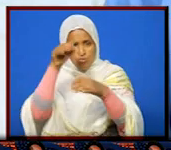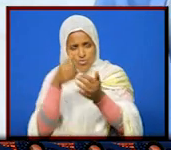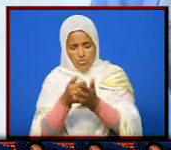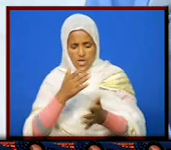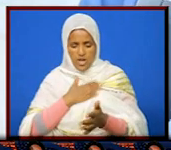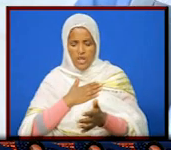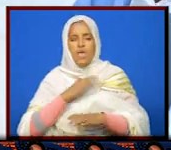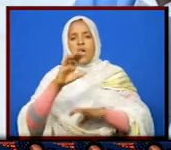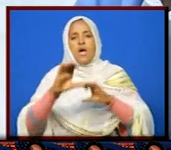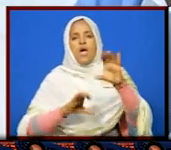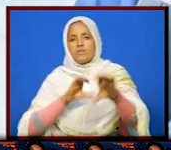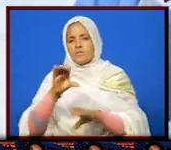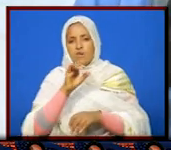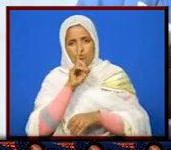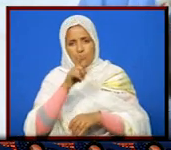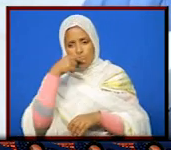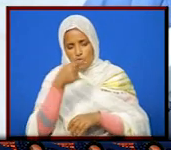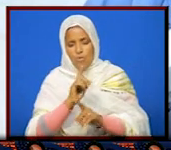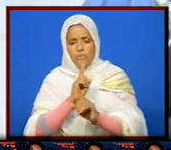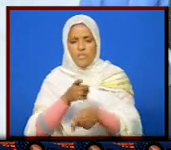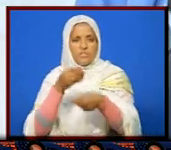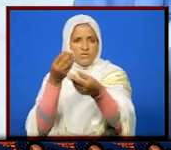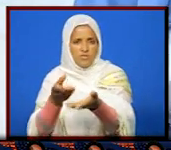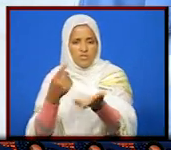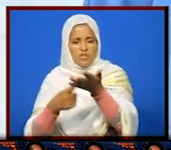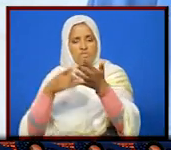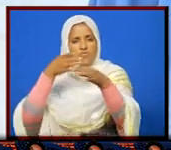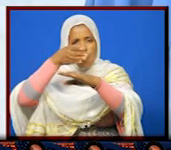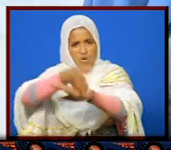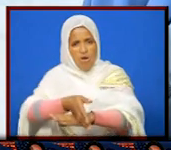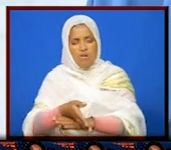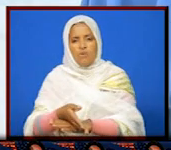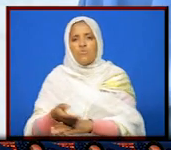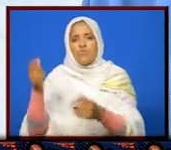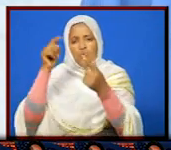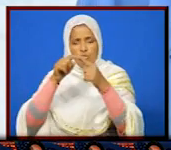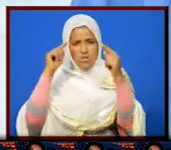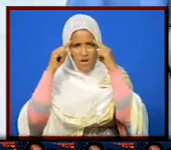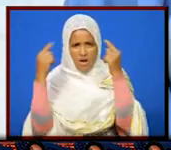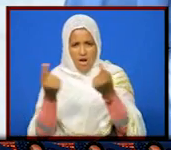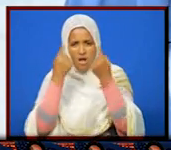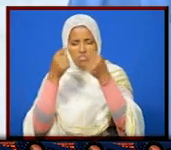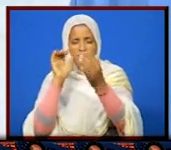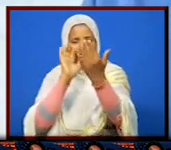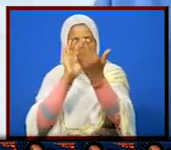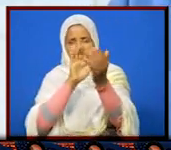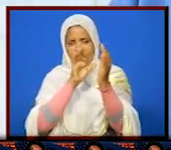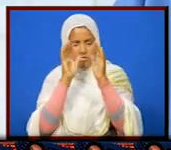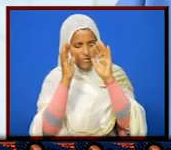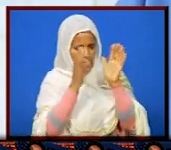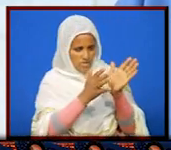ለታናናሻችሁ ያደረጋችሁት ለእኔ ያደረጋችሁ ነው ብሎ ይመልስላቸዋል። ከዚህ በኋላ ወደ ሀጣን